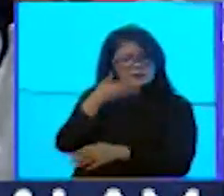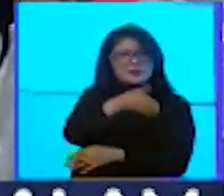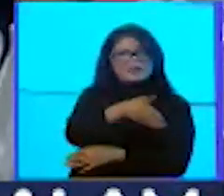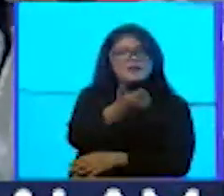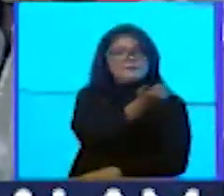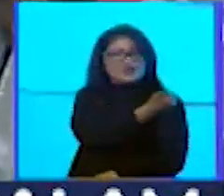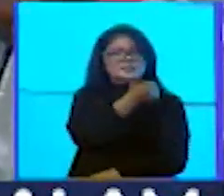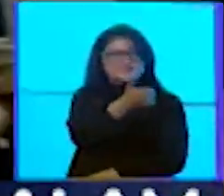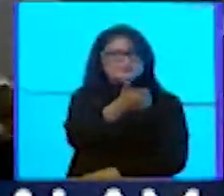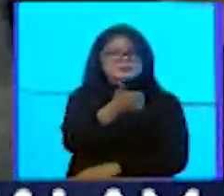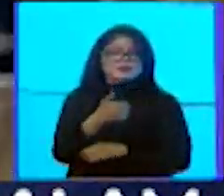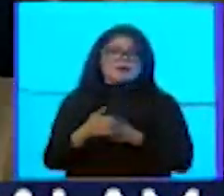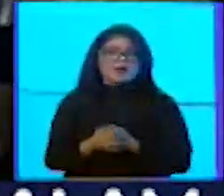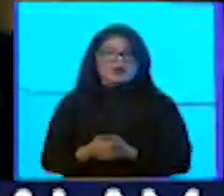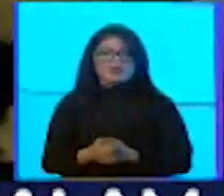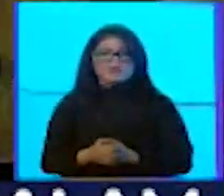Jadi kita kesini langsung.